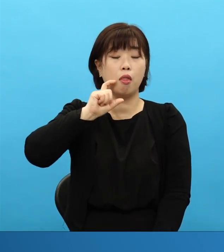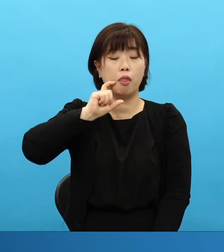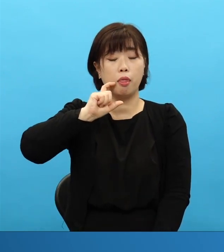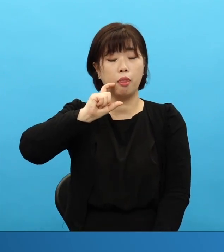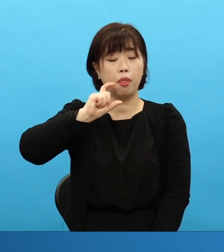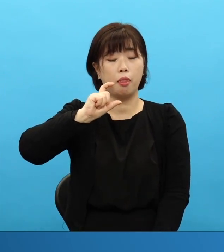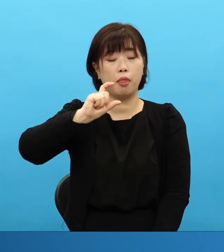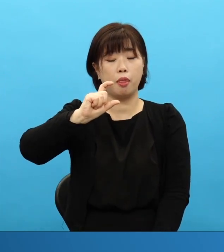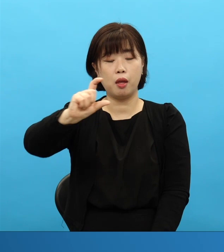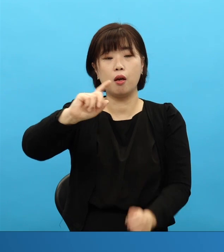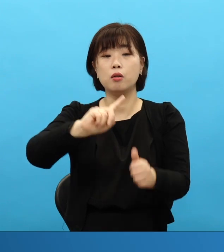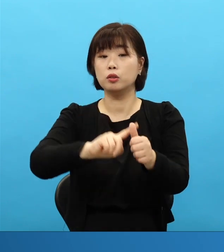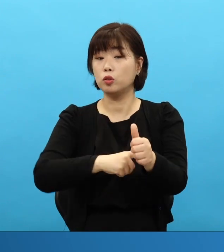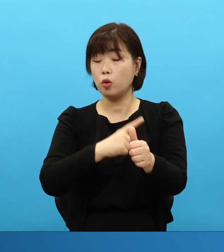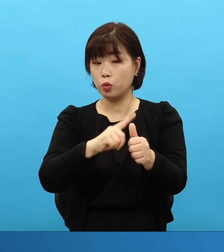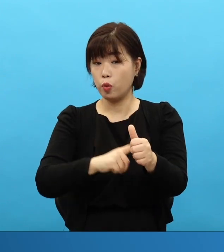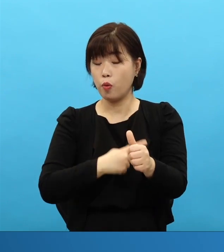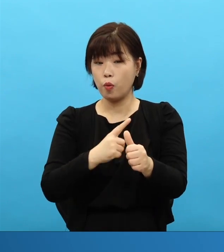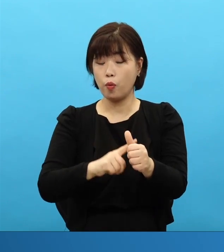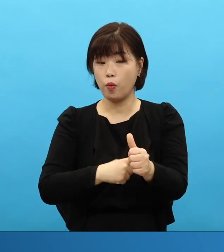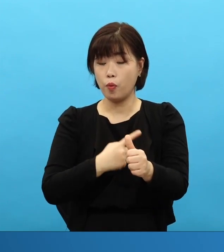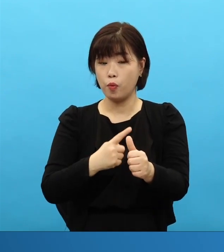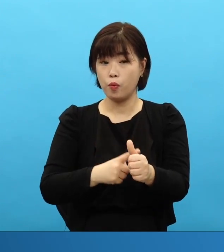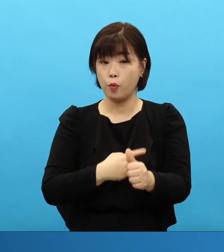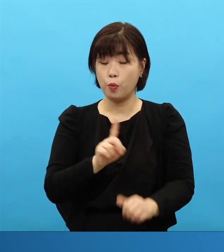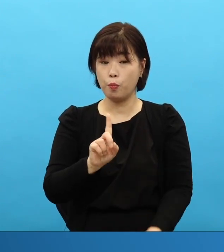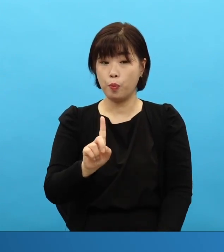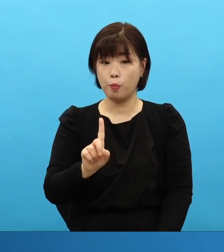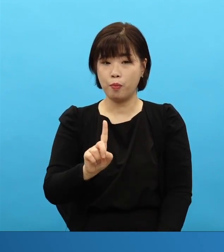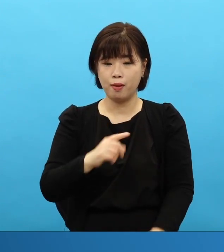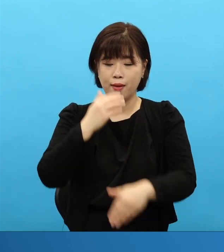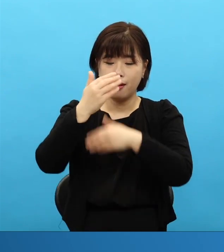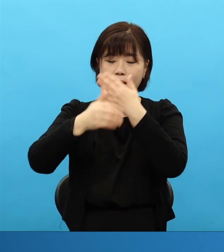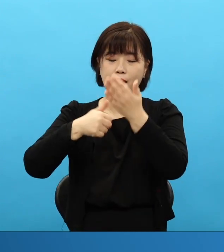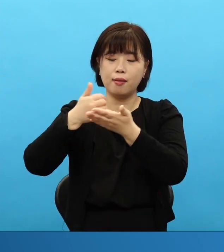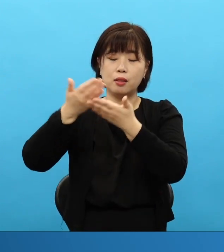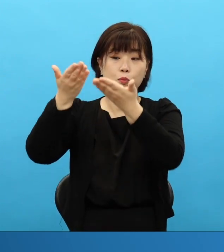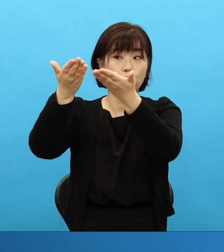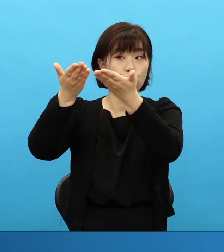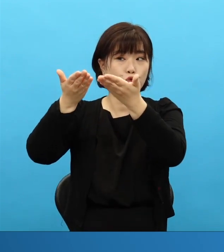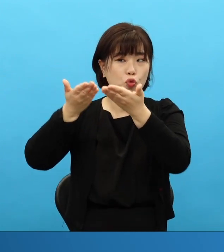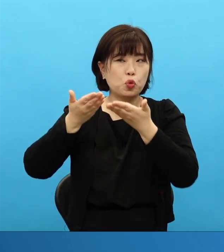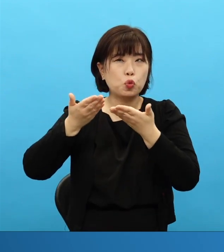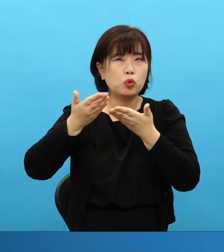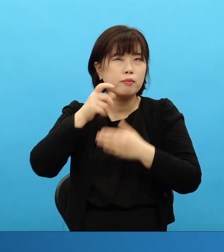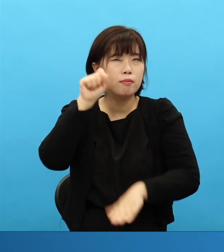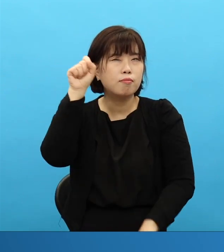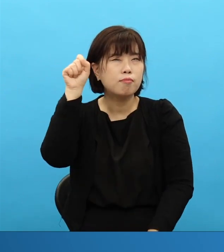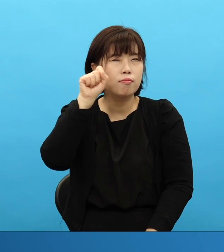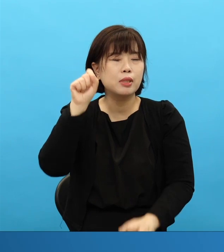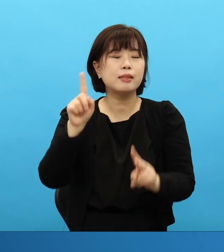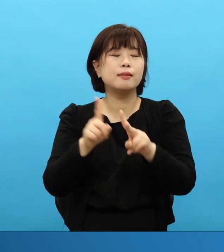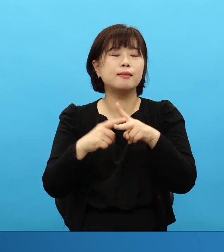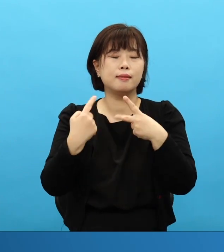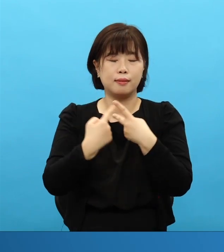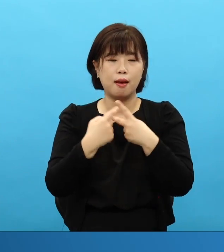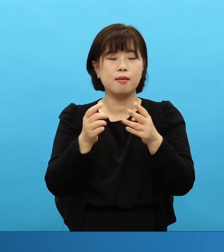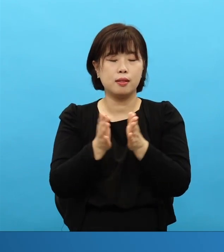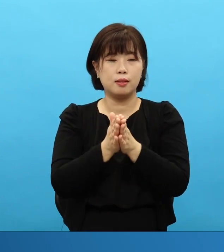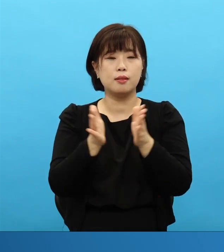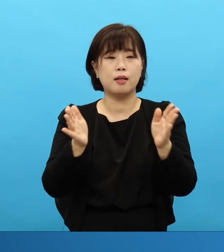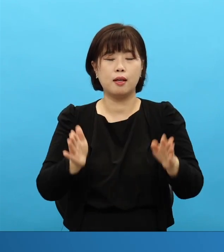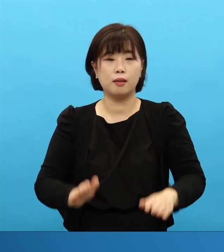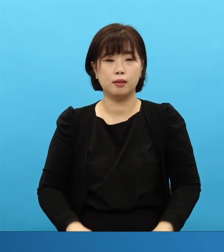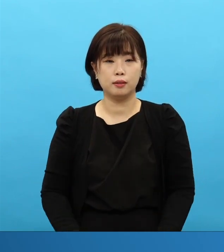뭐가 나오는 거니까 하나님의 것이 편집이 돼요. If you continue to do this prayer, the things of God become edited. 그러면요,